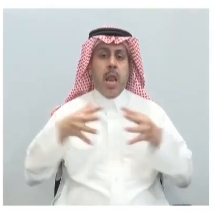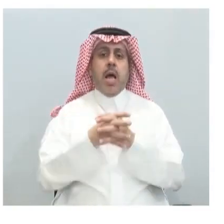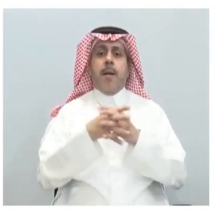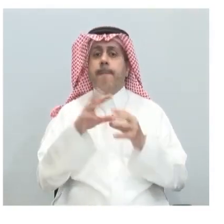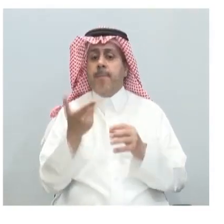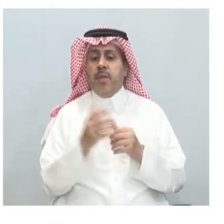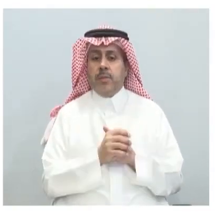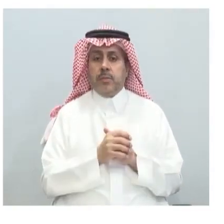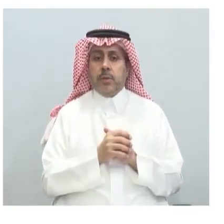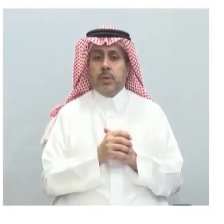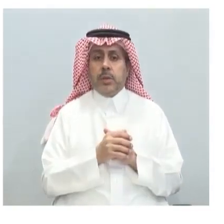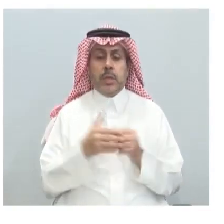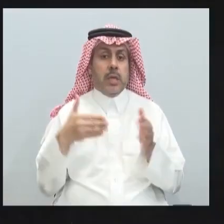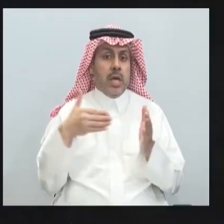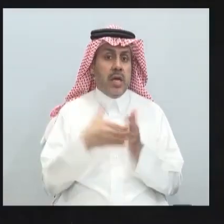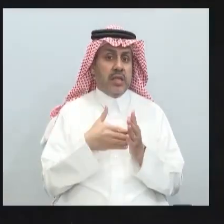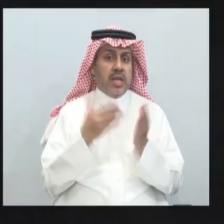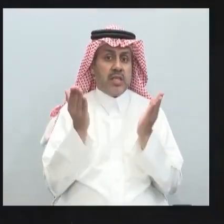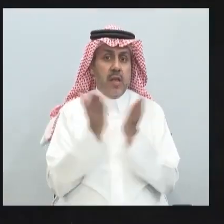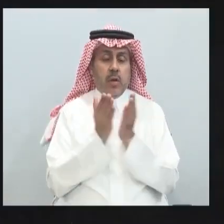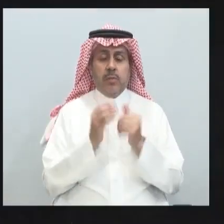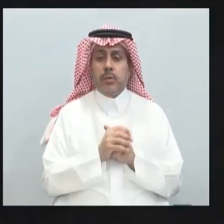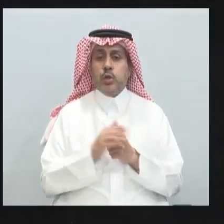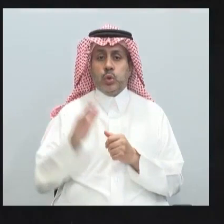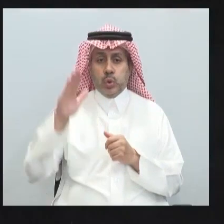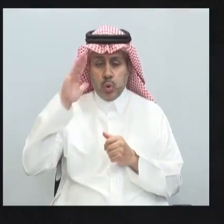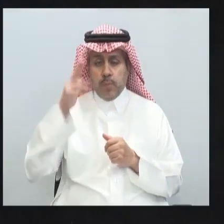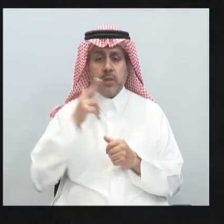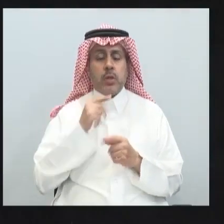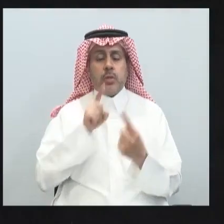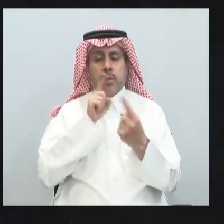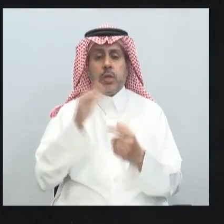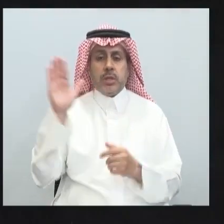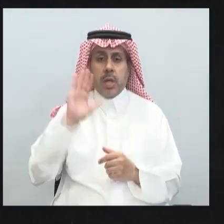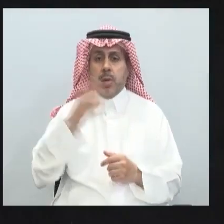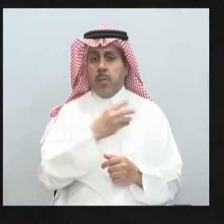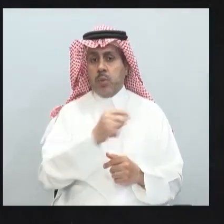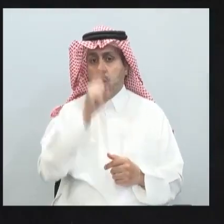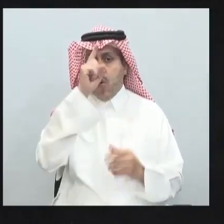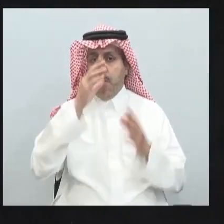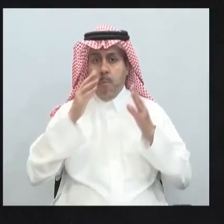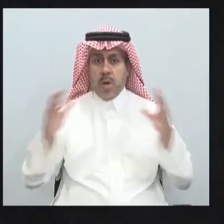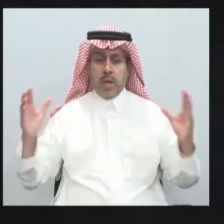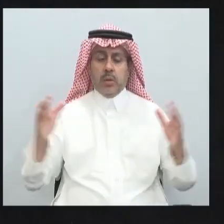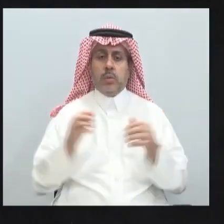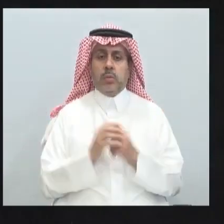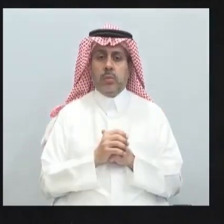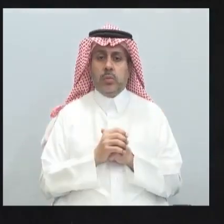بينهم الىى هنا طلابي نصل الى نهايه درسنا لهذا اليوم شكرا لكم لحسن استماعكم السلام عليكم ورحمه الله وبركاته